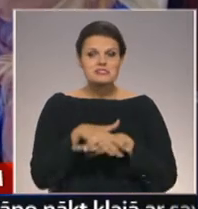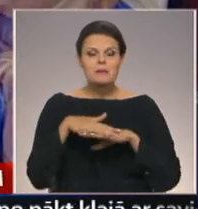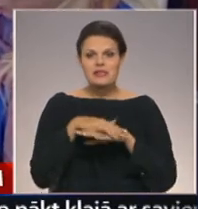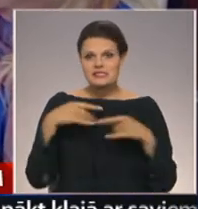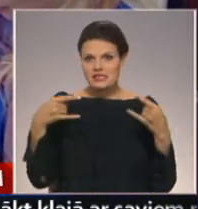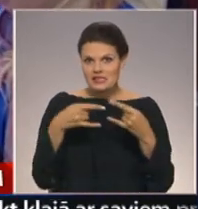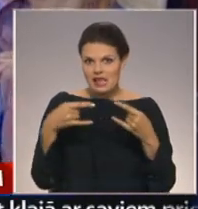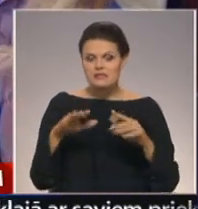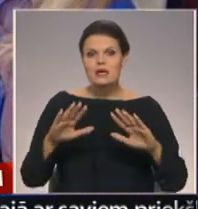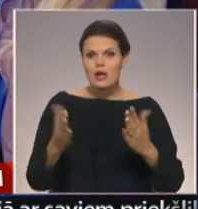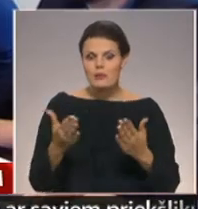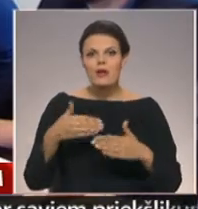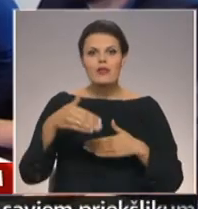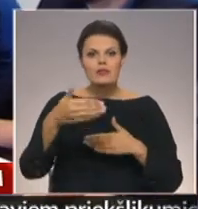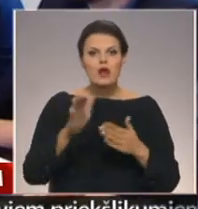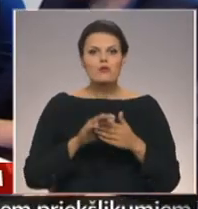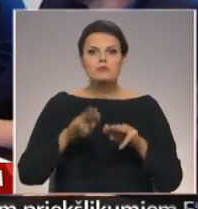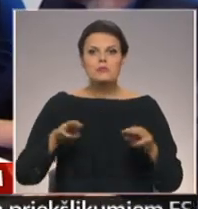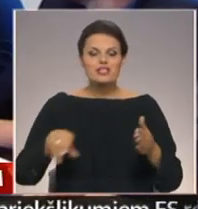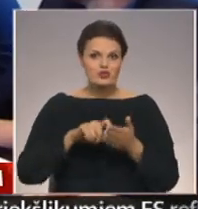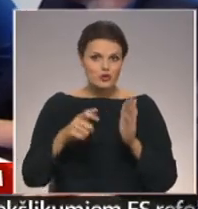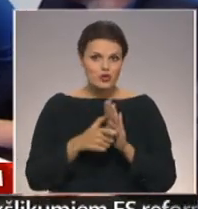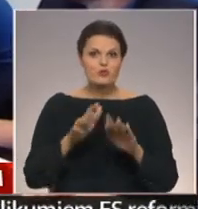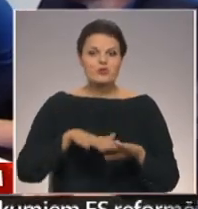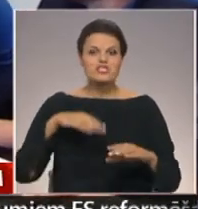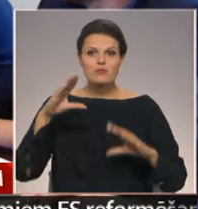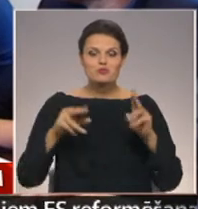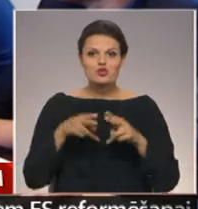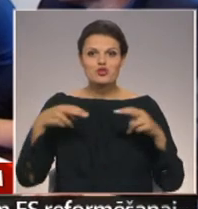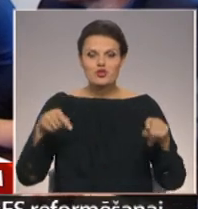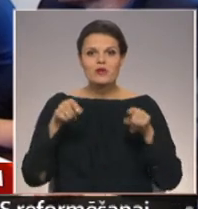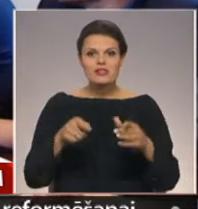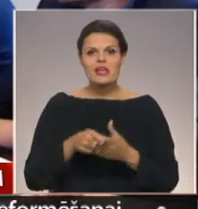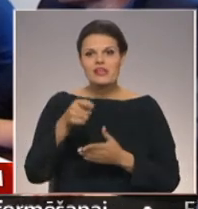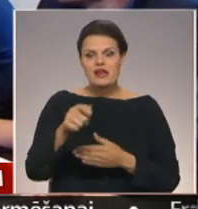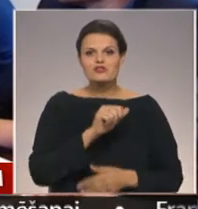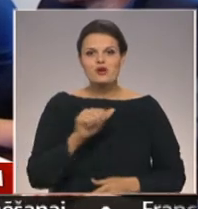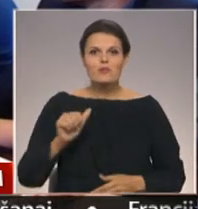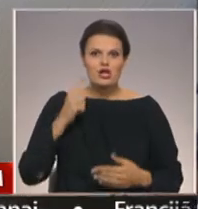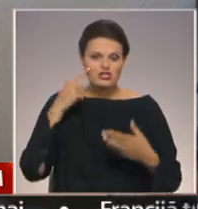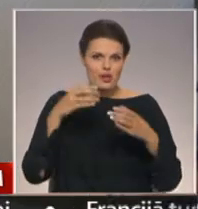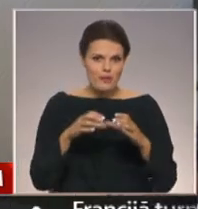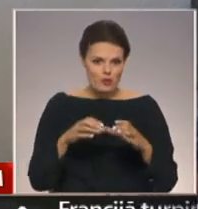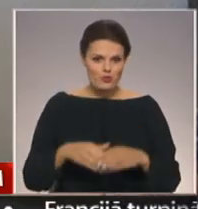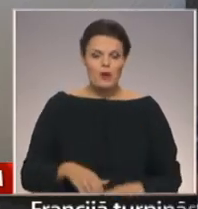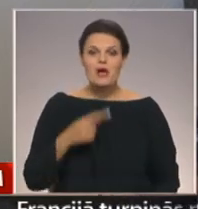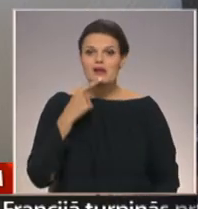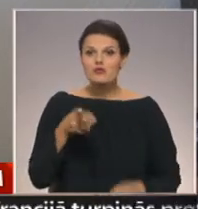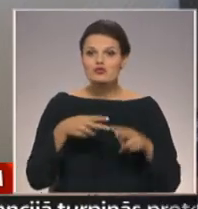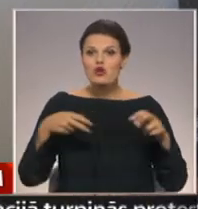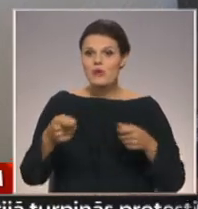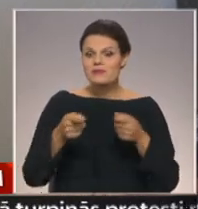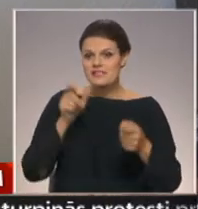sabiedriskajiem medijiem, tomēr tālāk uz ministru kabinetu un Saeimas budžeta komisiju tie jāvirza pašai padomē. Kā norādīja